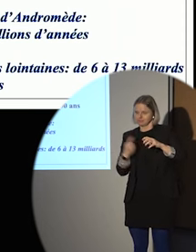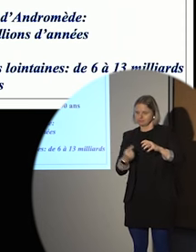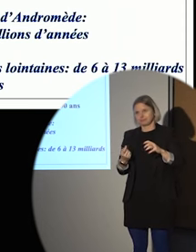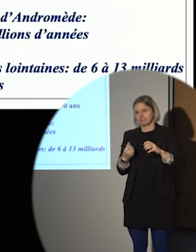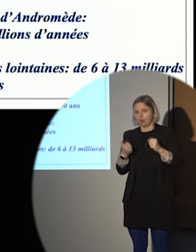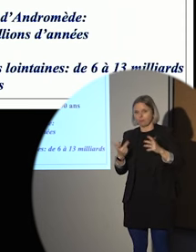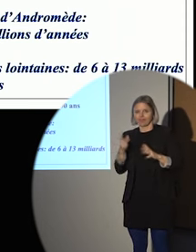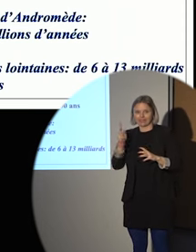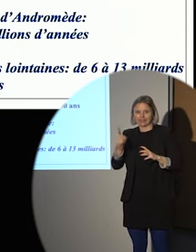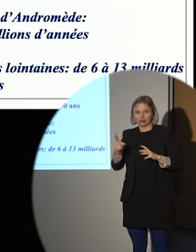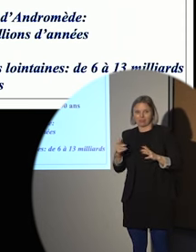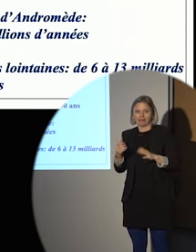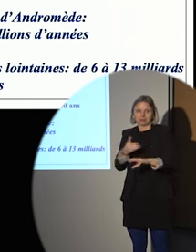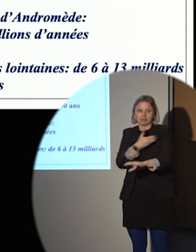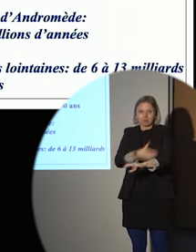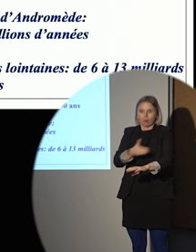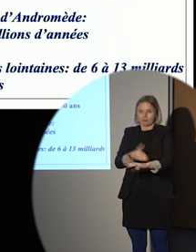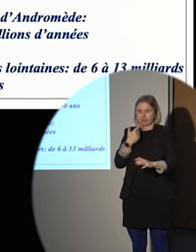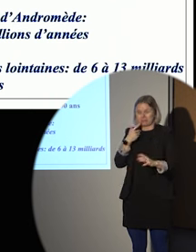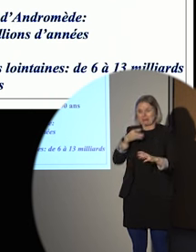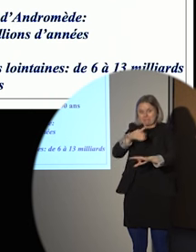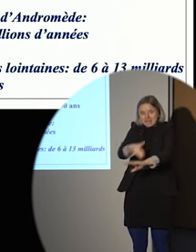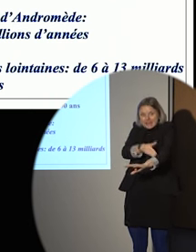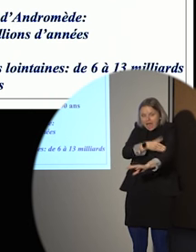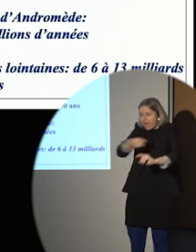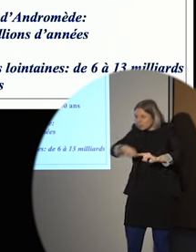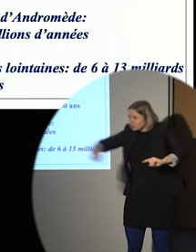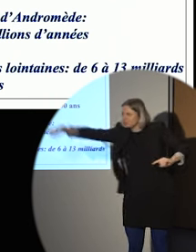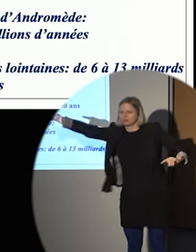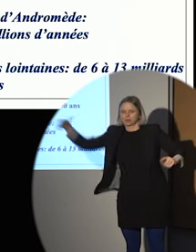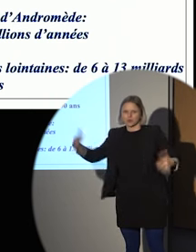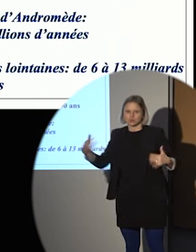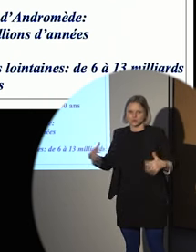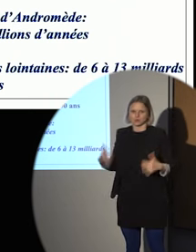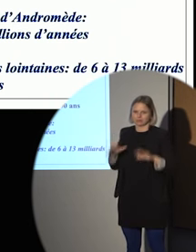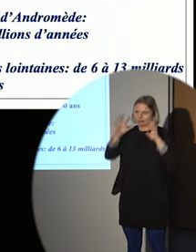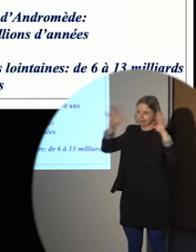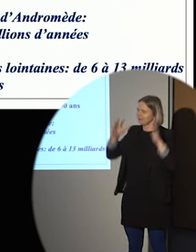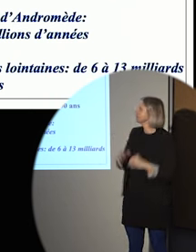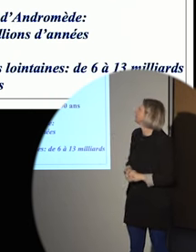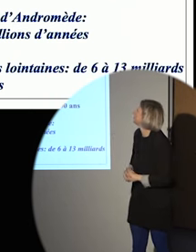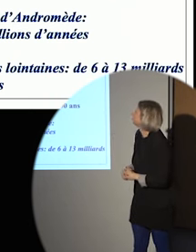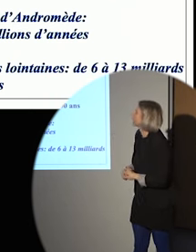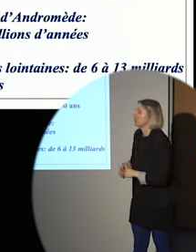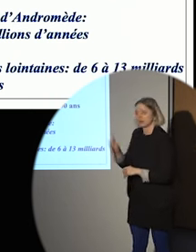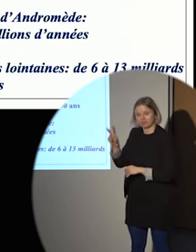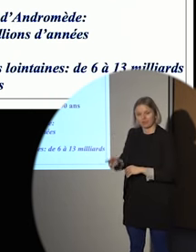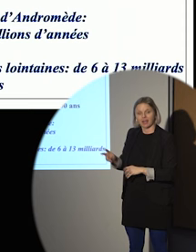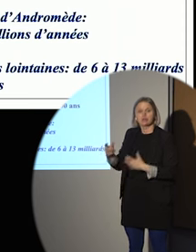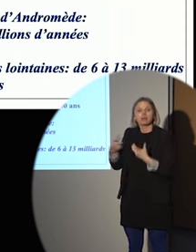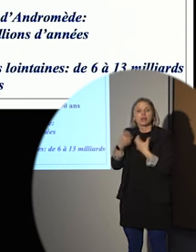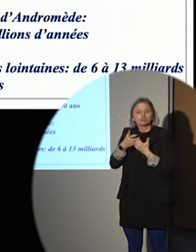Alors, ça nous donne tout de suite un certain nombre de repères. Par exemple, les astronautes qui étaient sur la